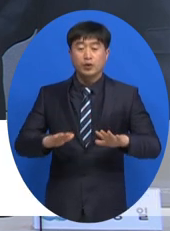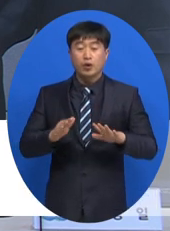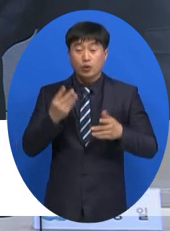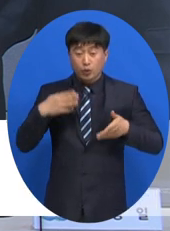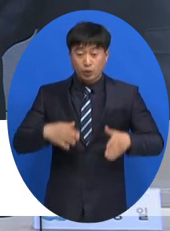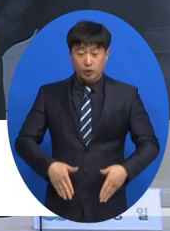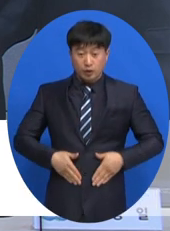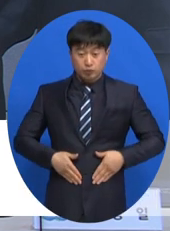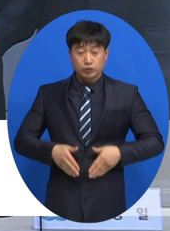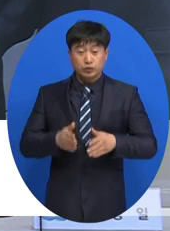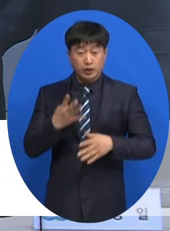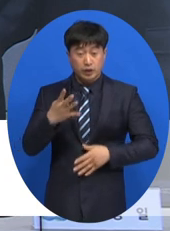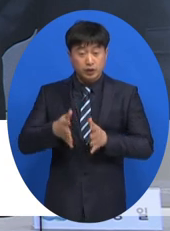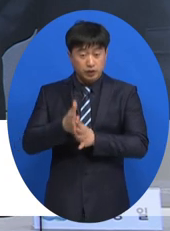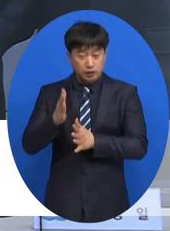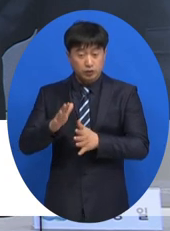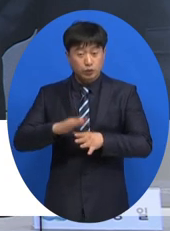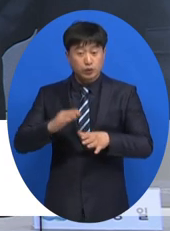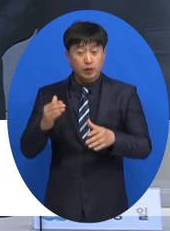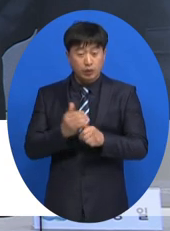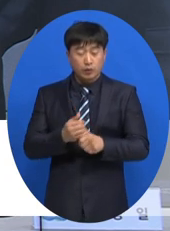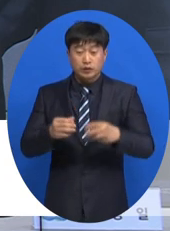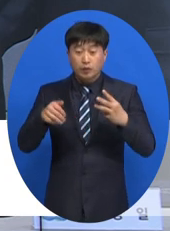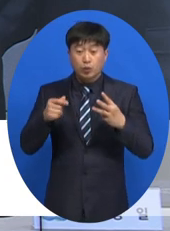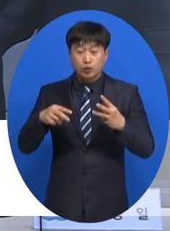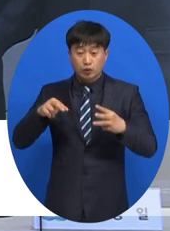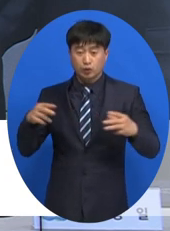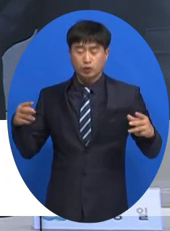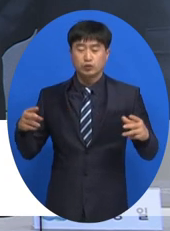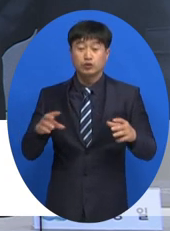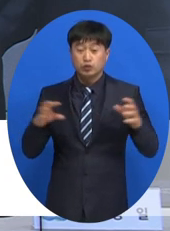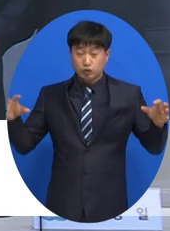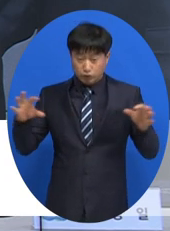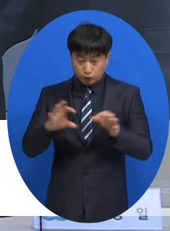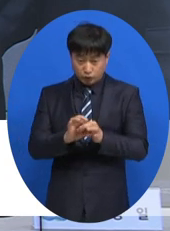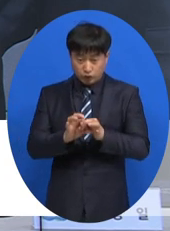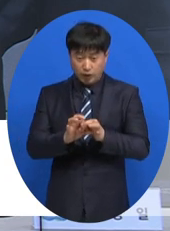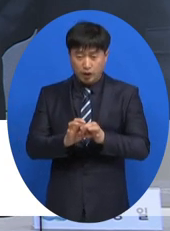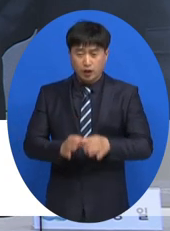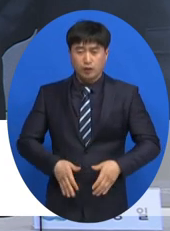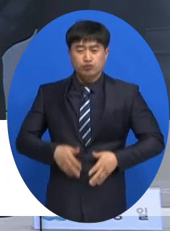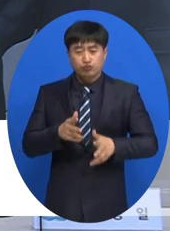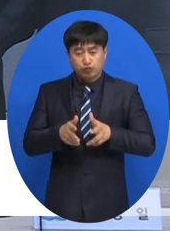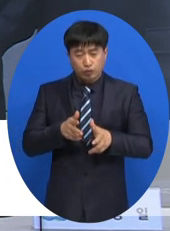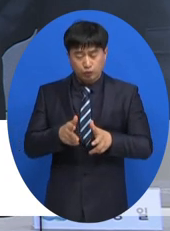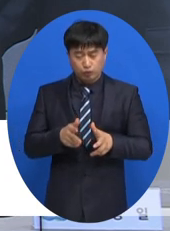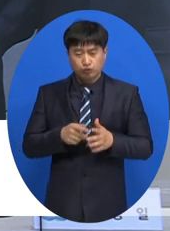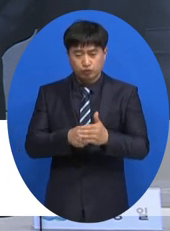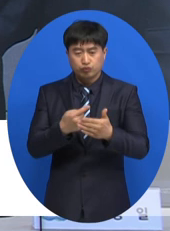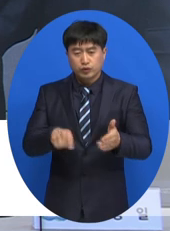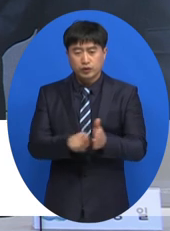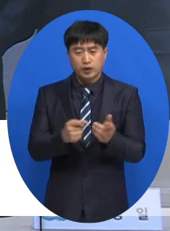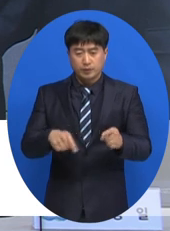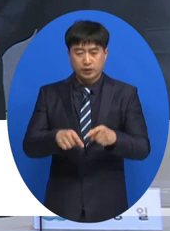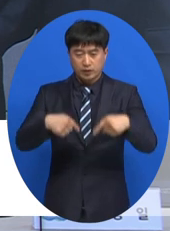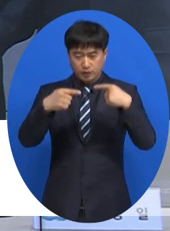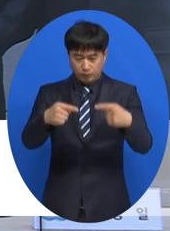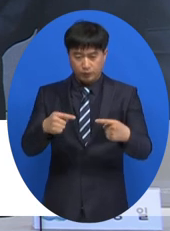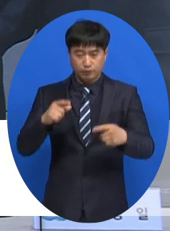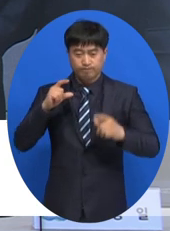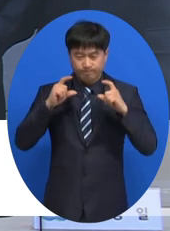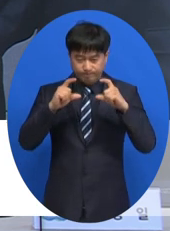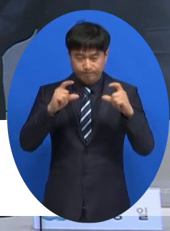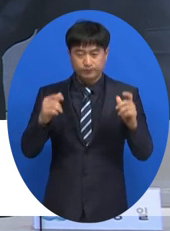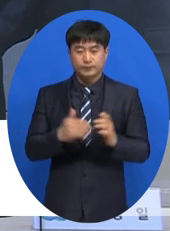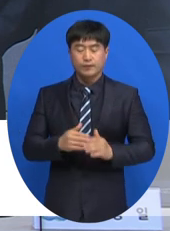남부 4개 시와 손을 잡고 3호선 연장과 경기 남부광역철도 추진을 위해 함께할 것을 선언했습니다. 자세한 내용